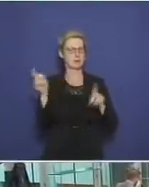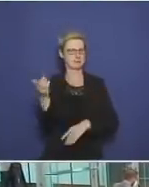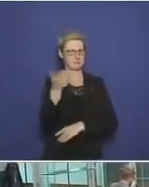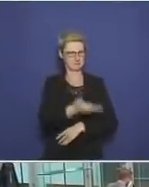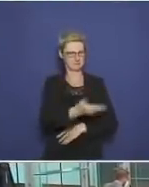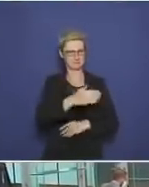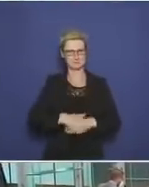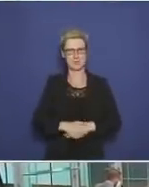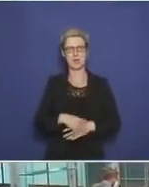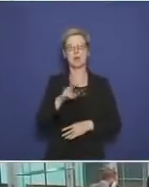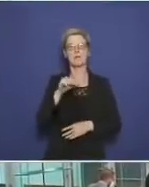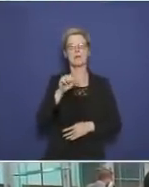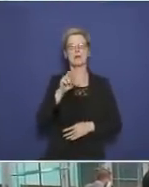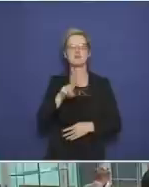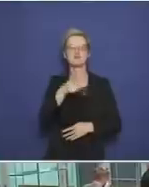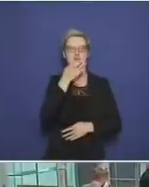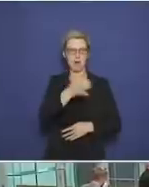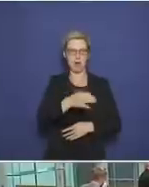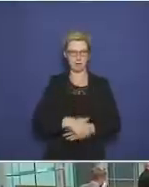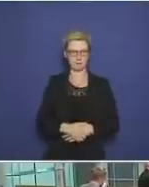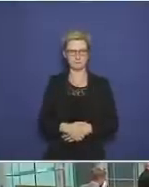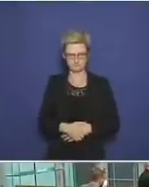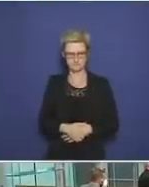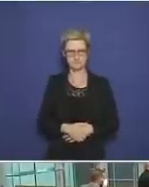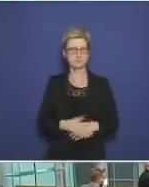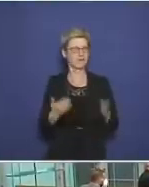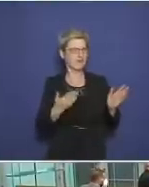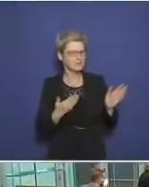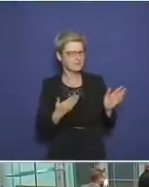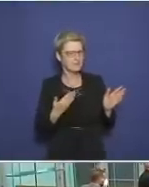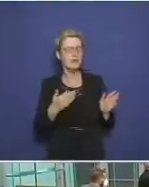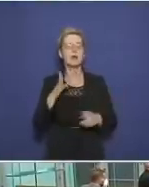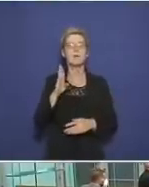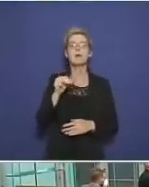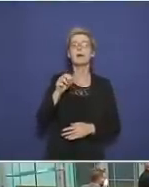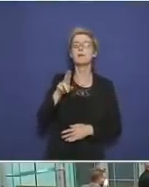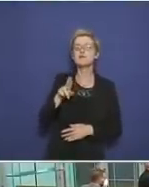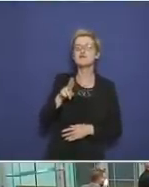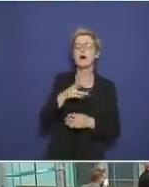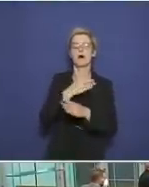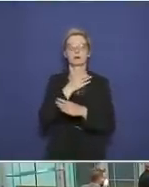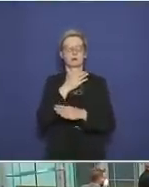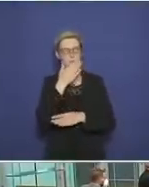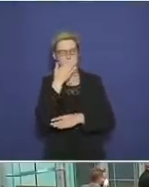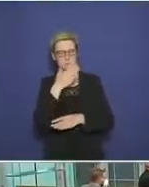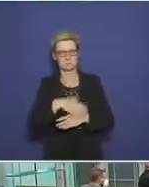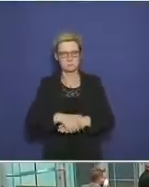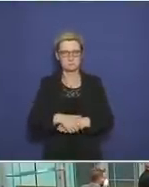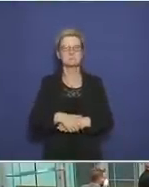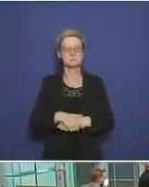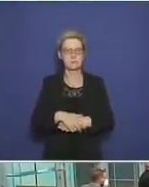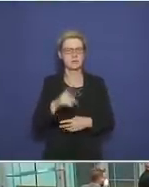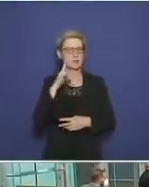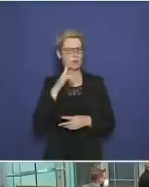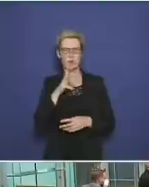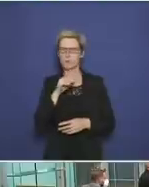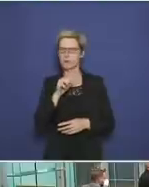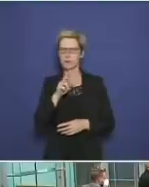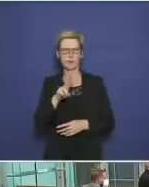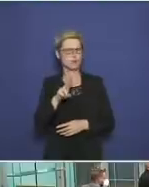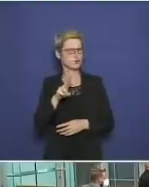ans BMU. Das ans was? BMU. Ach so. Das ist, glaube ich, nicht